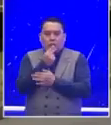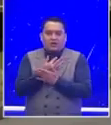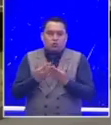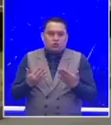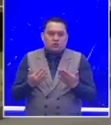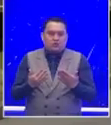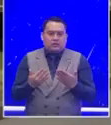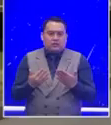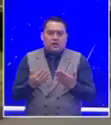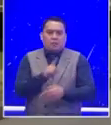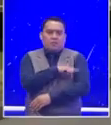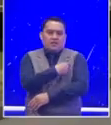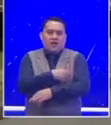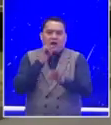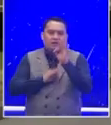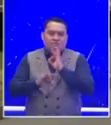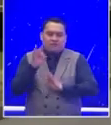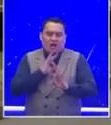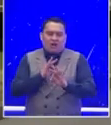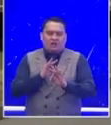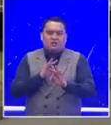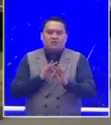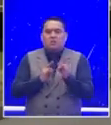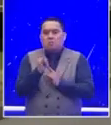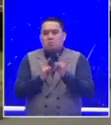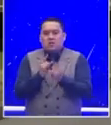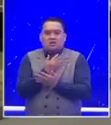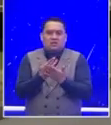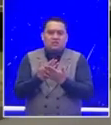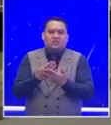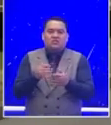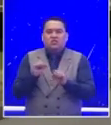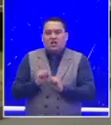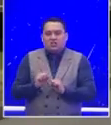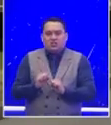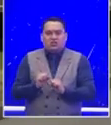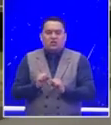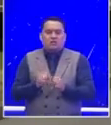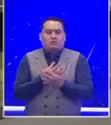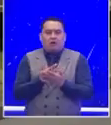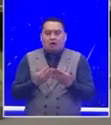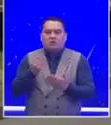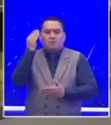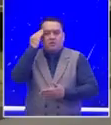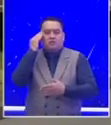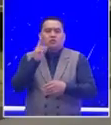питания, медикаменты, средства индивидуальной защиты, средства дезинфекционных мер